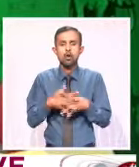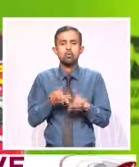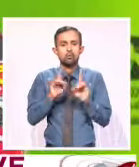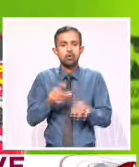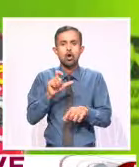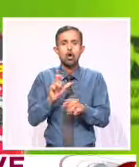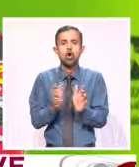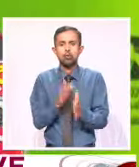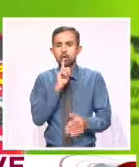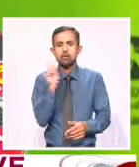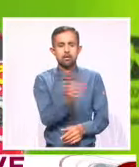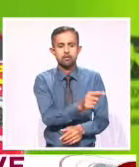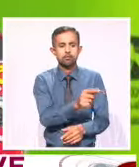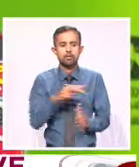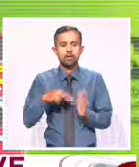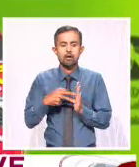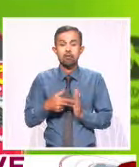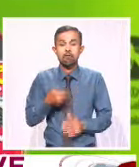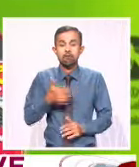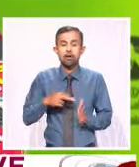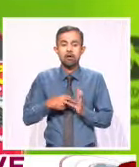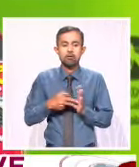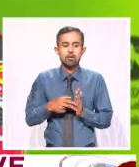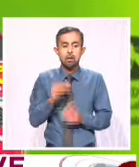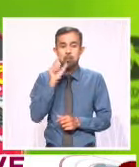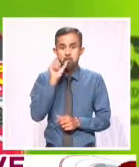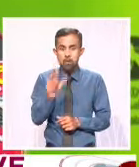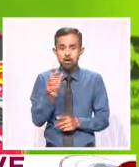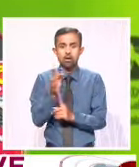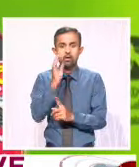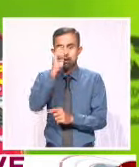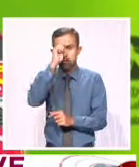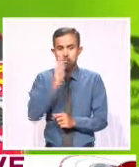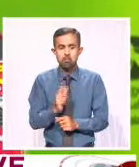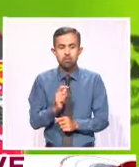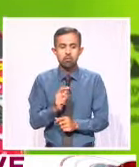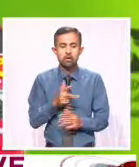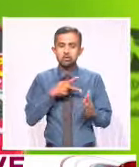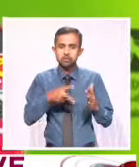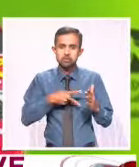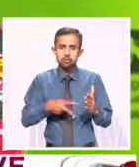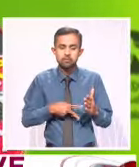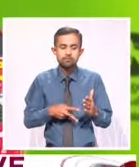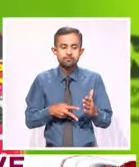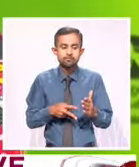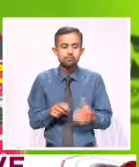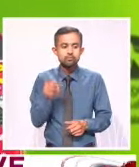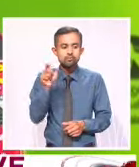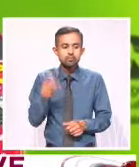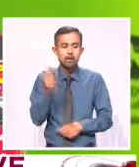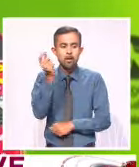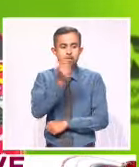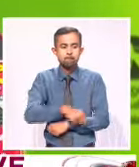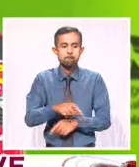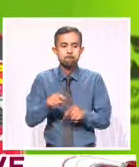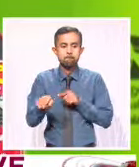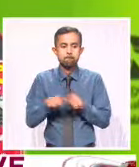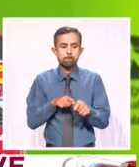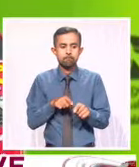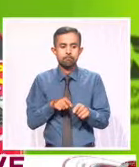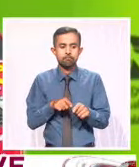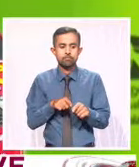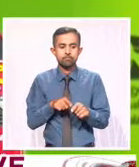කමිටුවට කියන්නේ. මේ අයවැය තීරණාත්මක අයවැයක් අපි බලන් ඉන්නවා. ජනාධිපතිවරයා අයවැය කියවන එක එතුමාගේ සැලසුම් අනුව